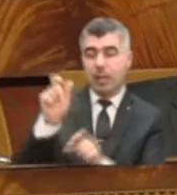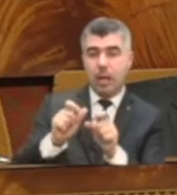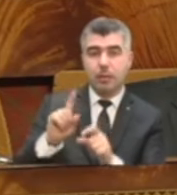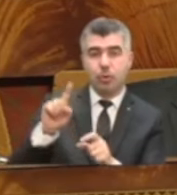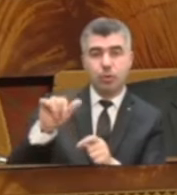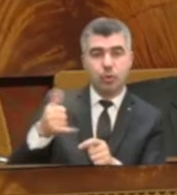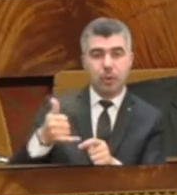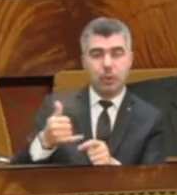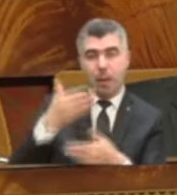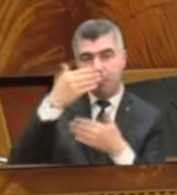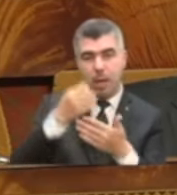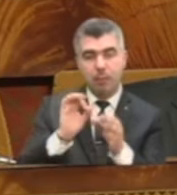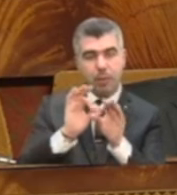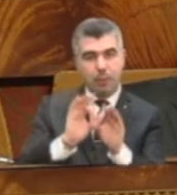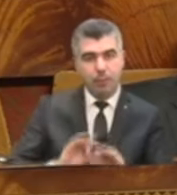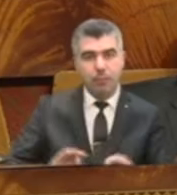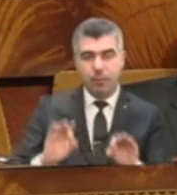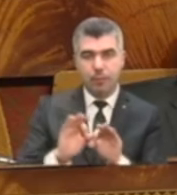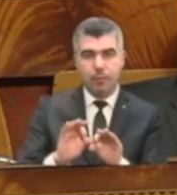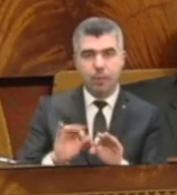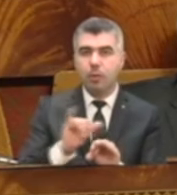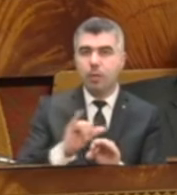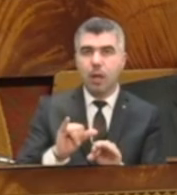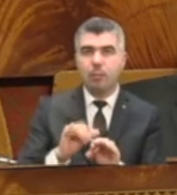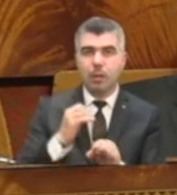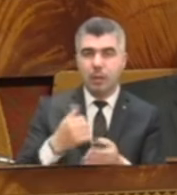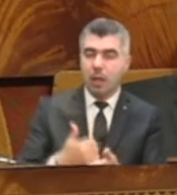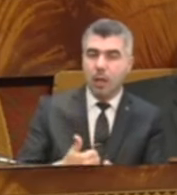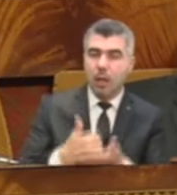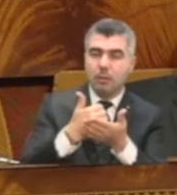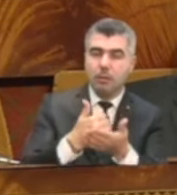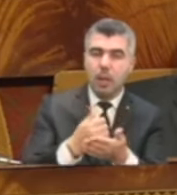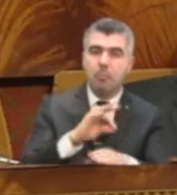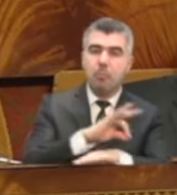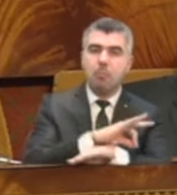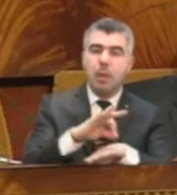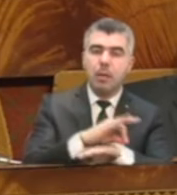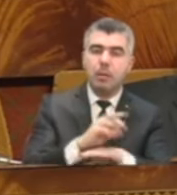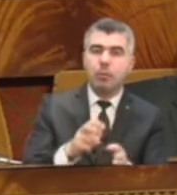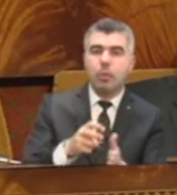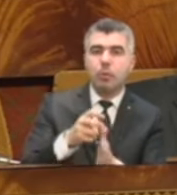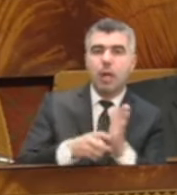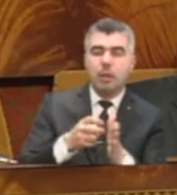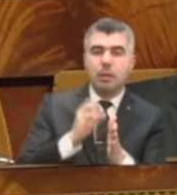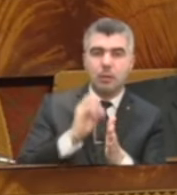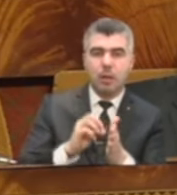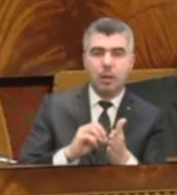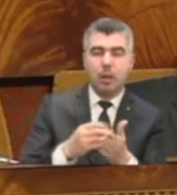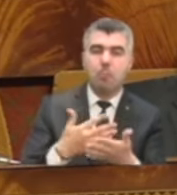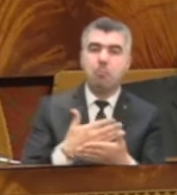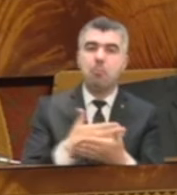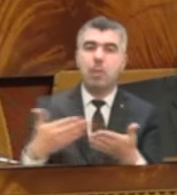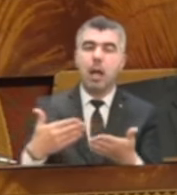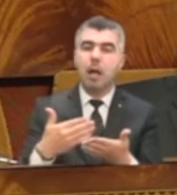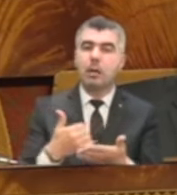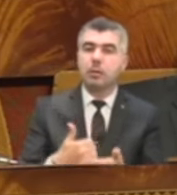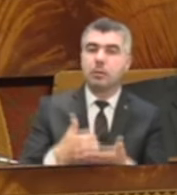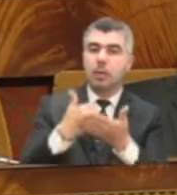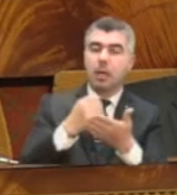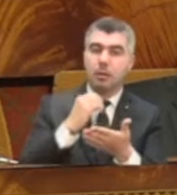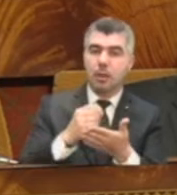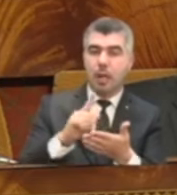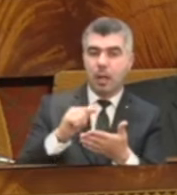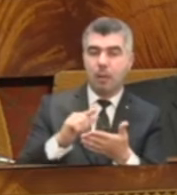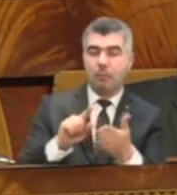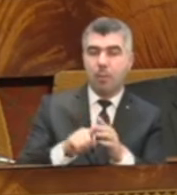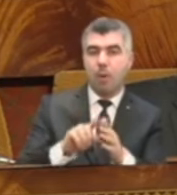ماشي بغربه؟ واش هاد الناس ديال جديده ما يستحقوش رغم ان المكتب الوطني للسكك الحديديه استفد ملايير د الملايير من نقل التربه من